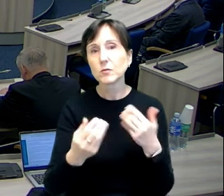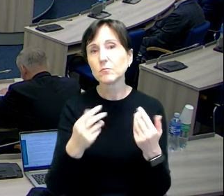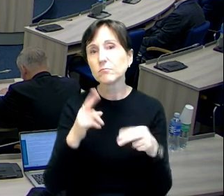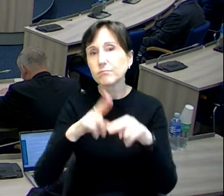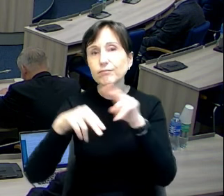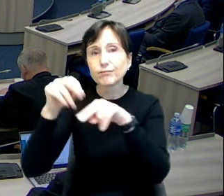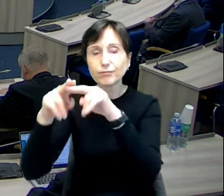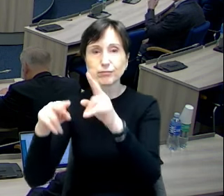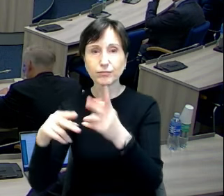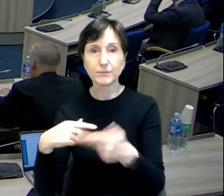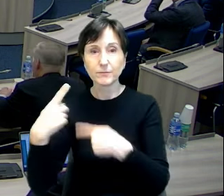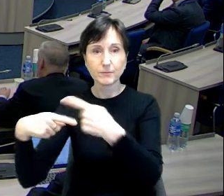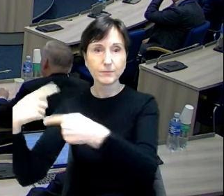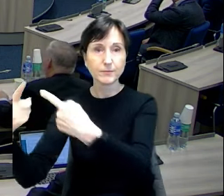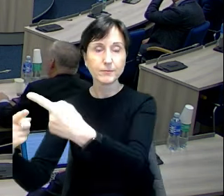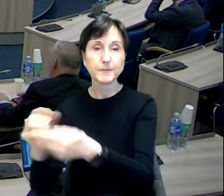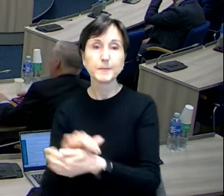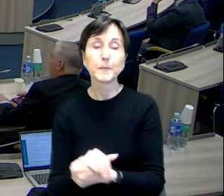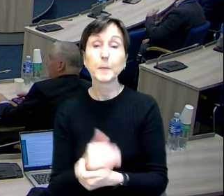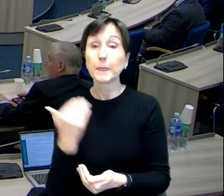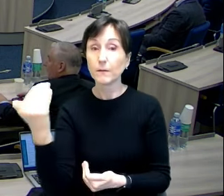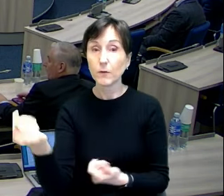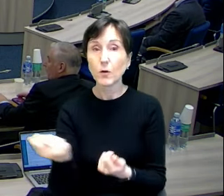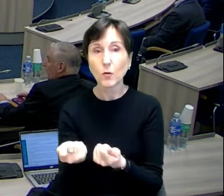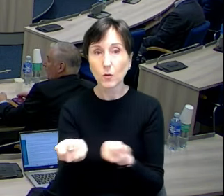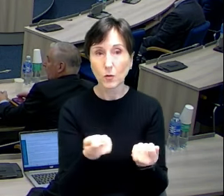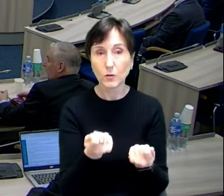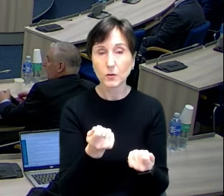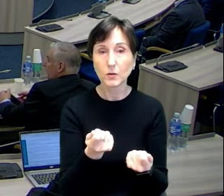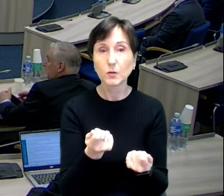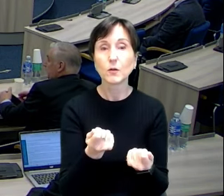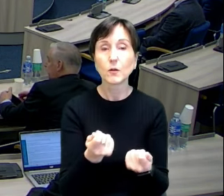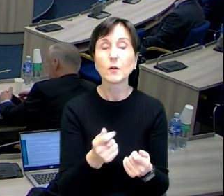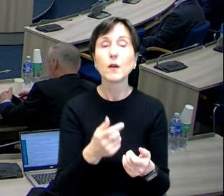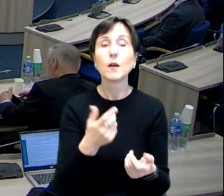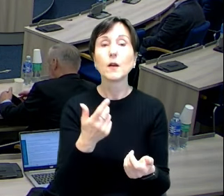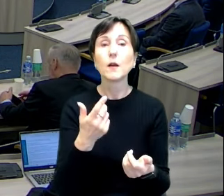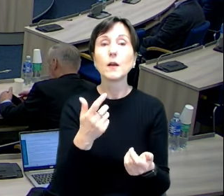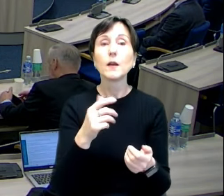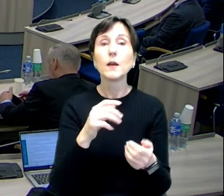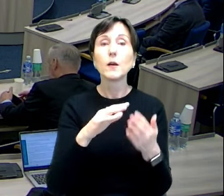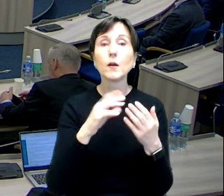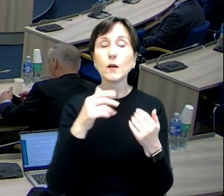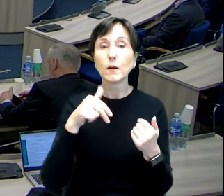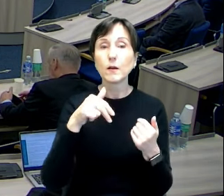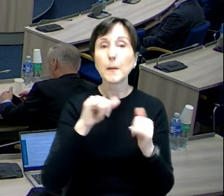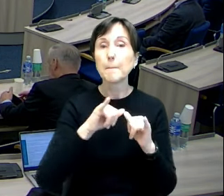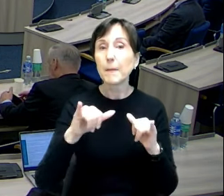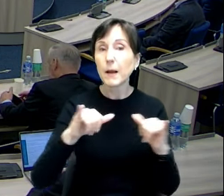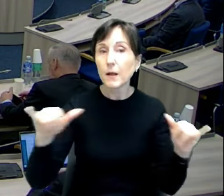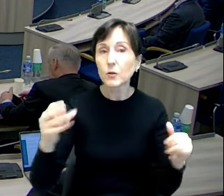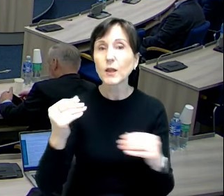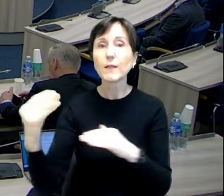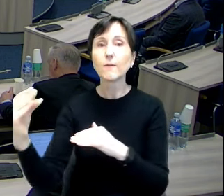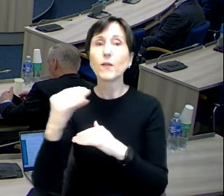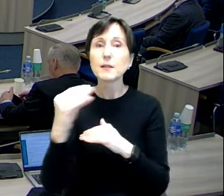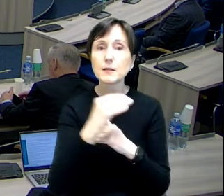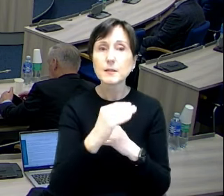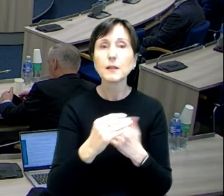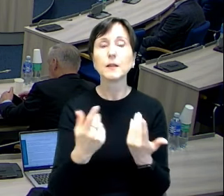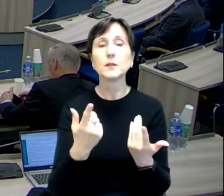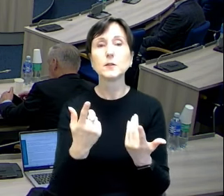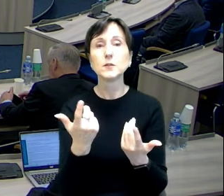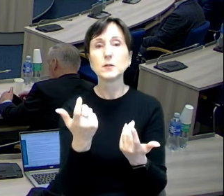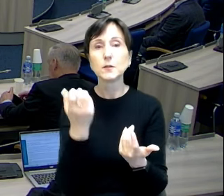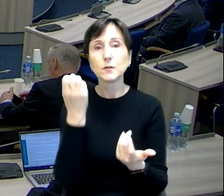ilgametė veikla koordinuojant miesto vystymo urbanistinės plėtros projektų vykdymą investicijų pritraukimą į miesto teritorijas darė ir daro